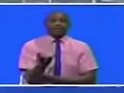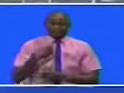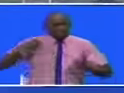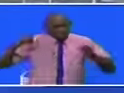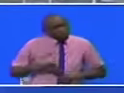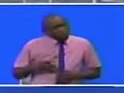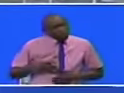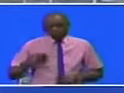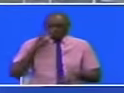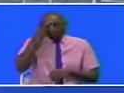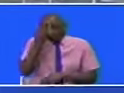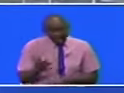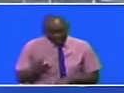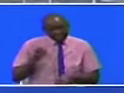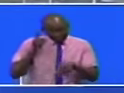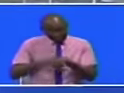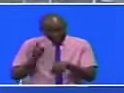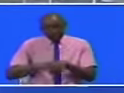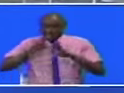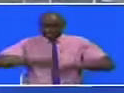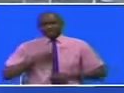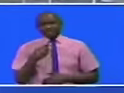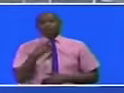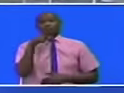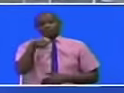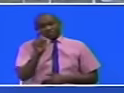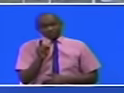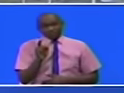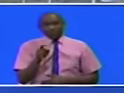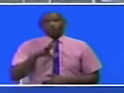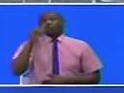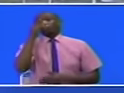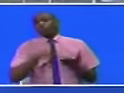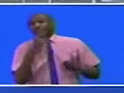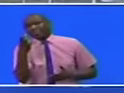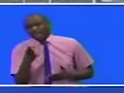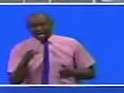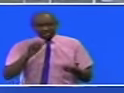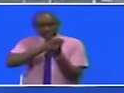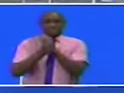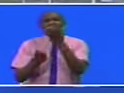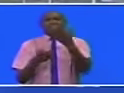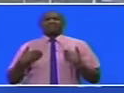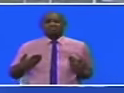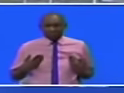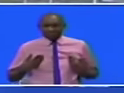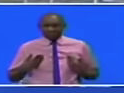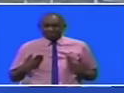tulishtuka sana kwa sababu wakati vile tulifika, tulikuta mambo imepatilika.